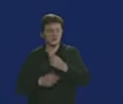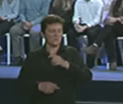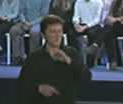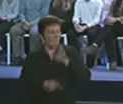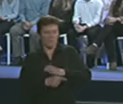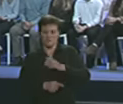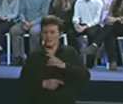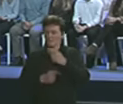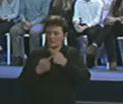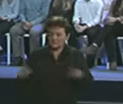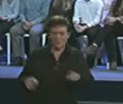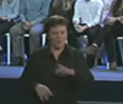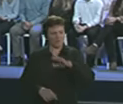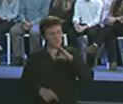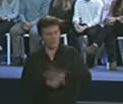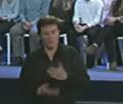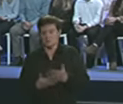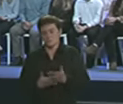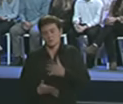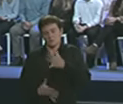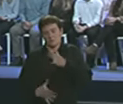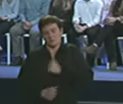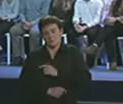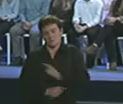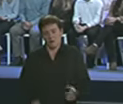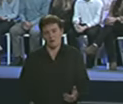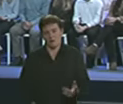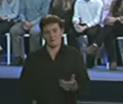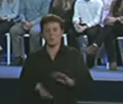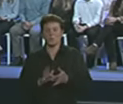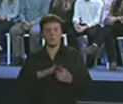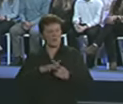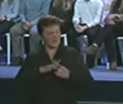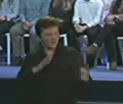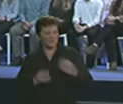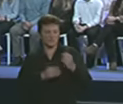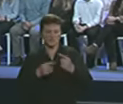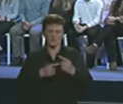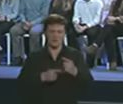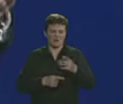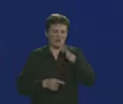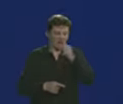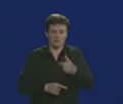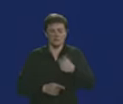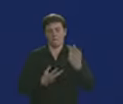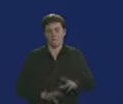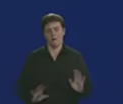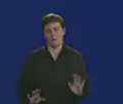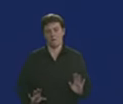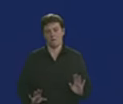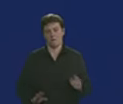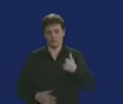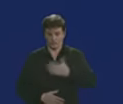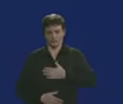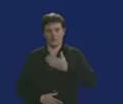Je déteste le refus de la différence. Je n'aime pas tout ce qui est exclu, et j'aime, par les sentiments qui sont les